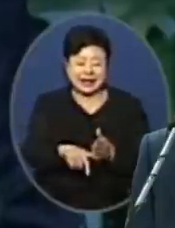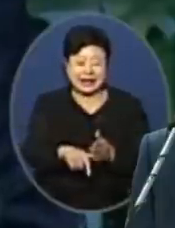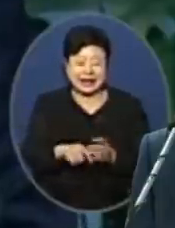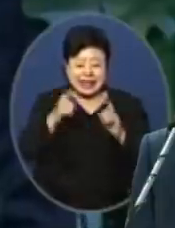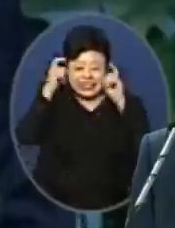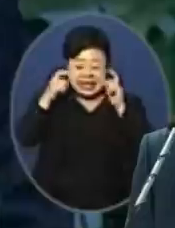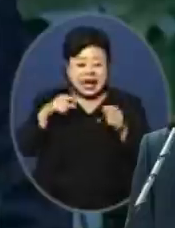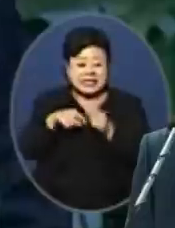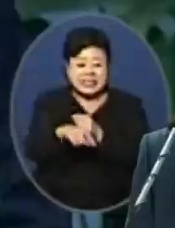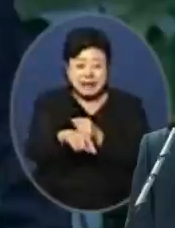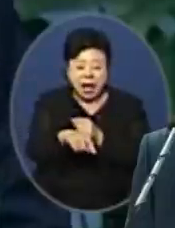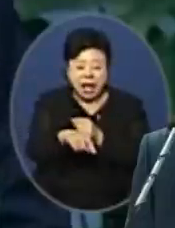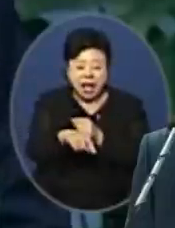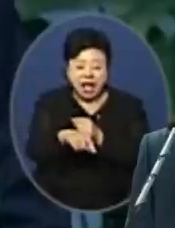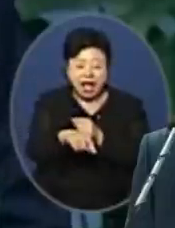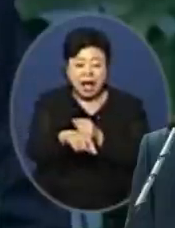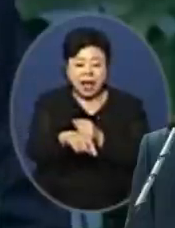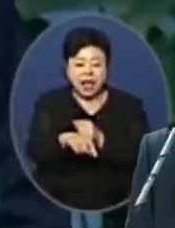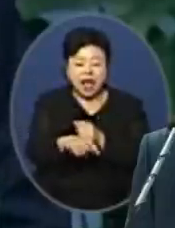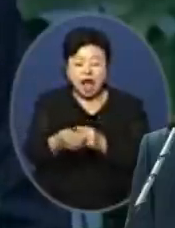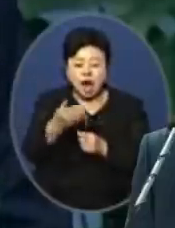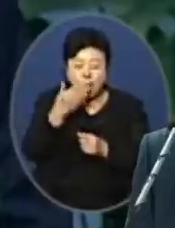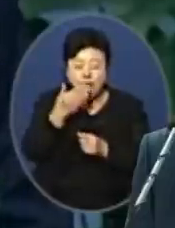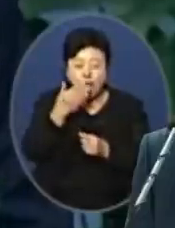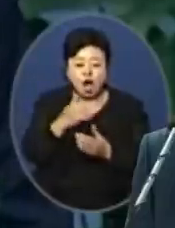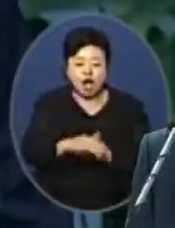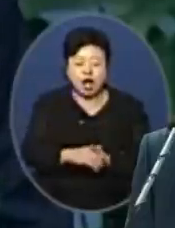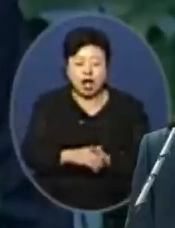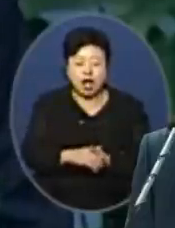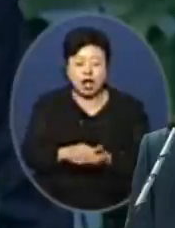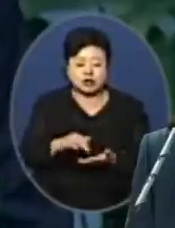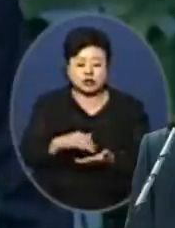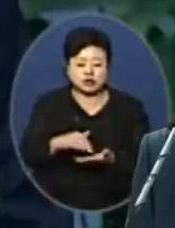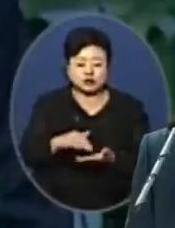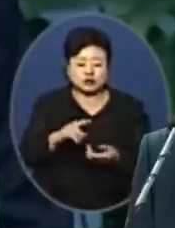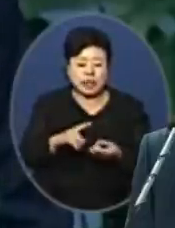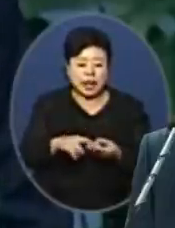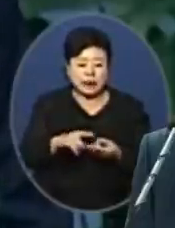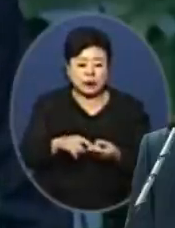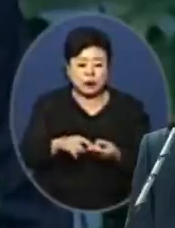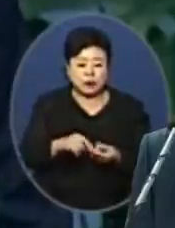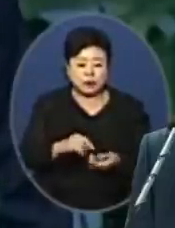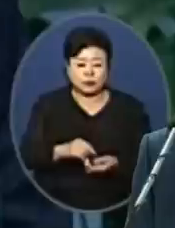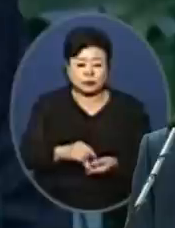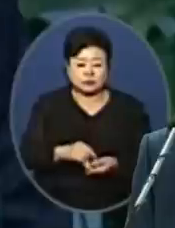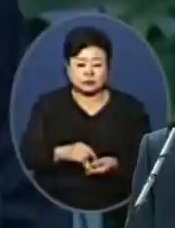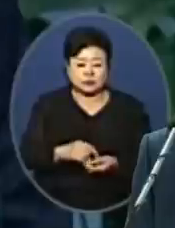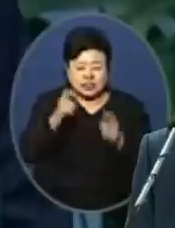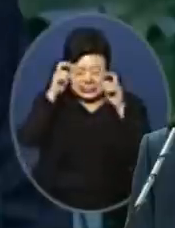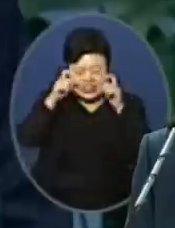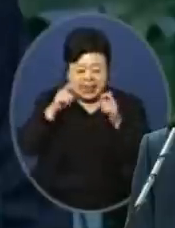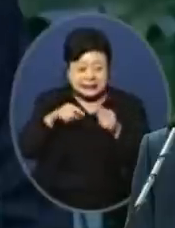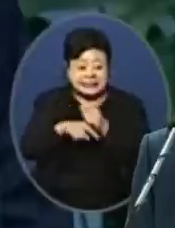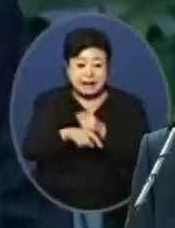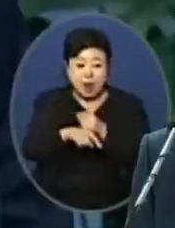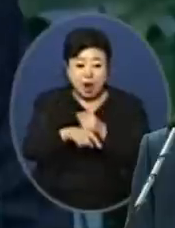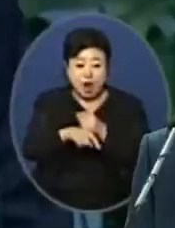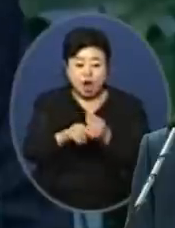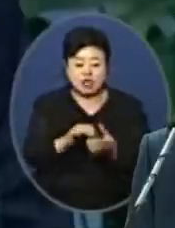양을 잡아서 먹을 만한 수를 계산해가지고서 양을 잡아서